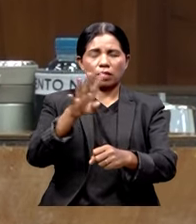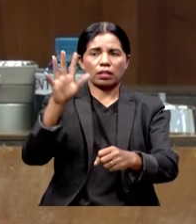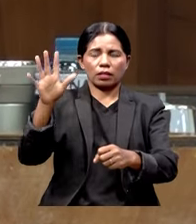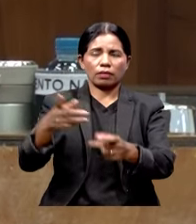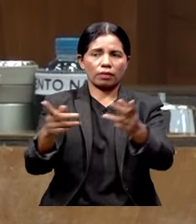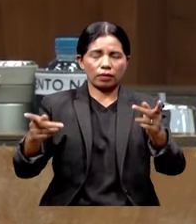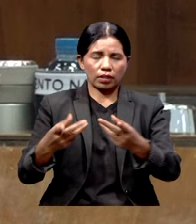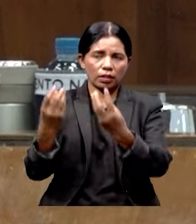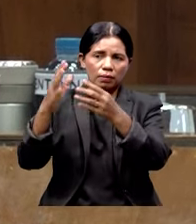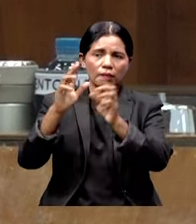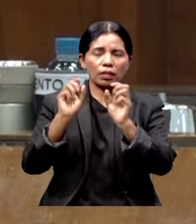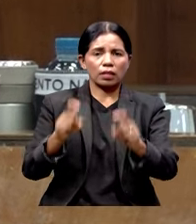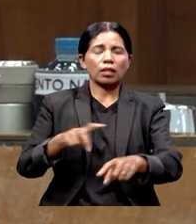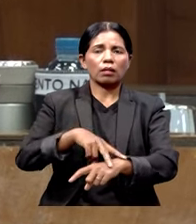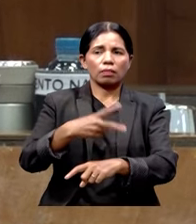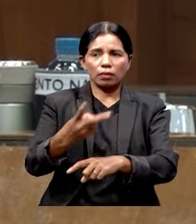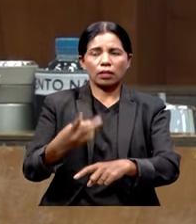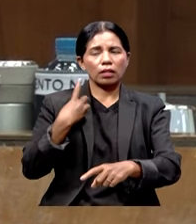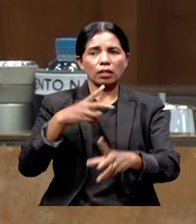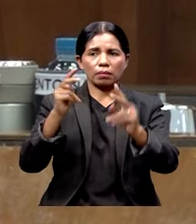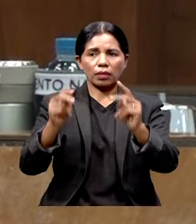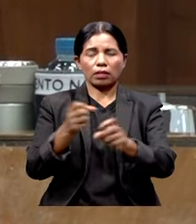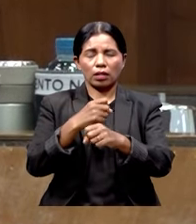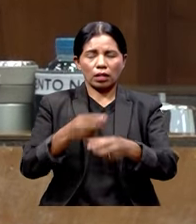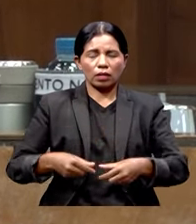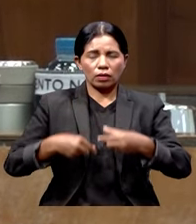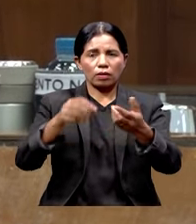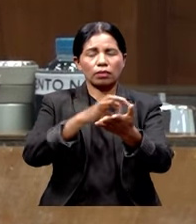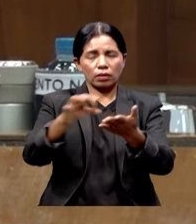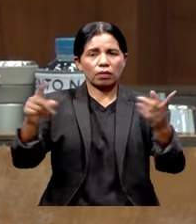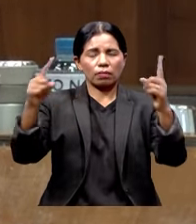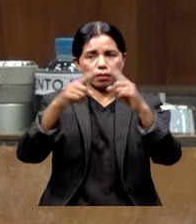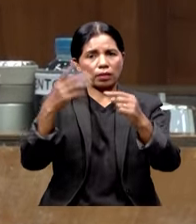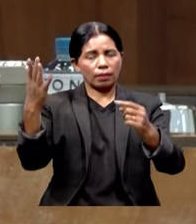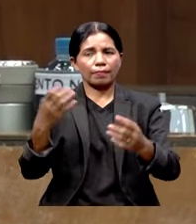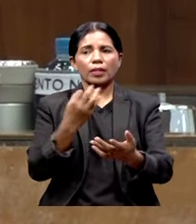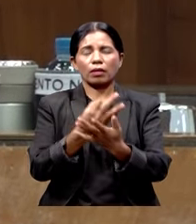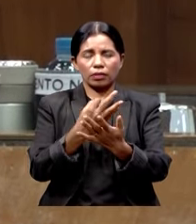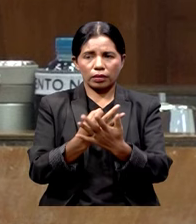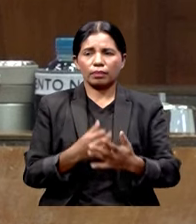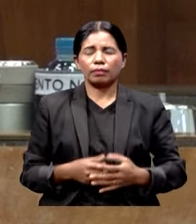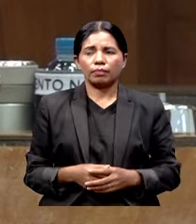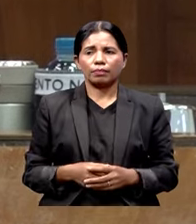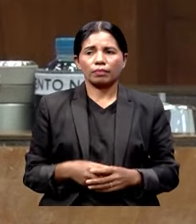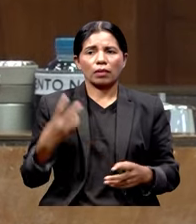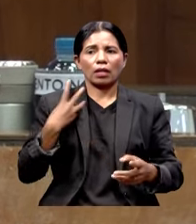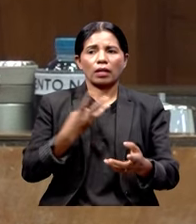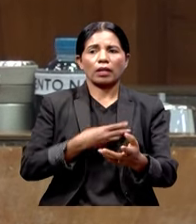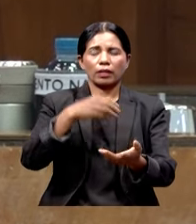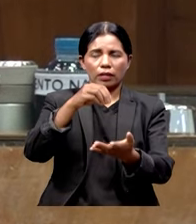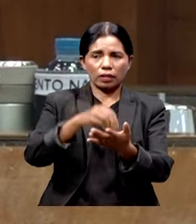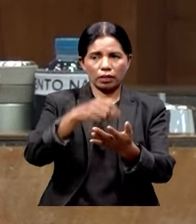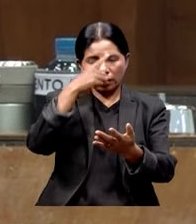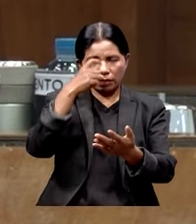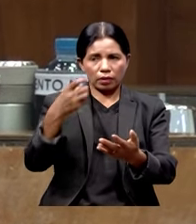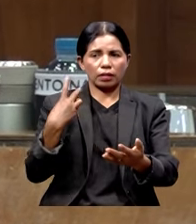rai mamar ne tengi monu entau ita precisa halo formasaun beda na ba i osan dan emos ita tau hela tamba dala